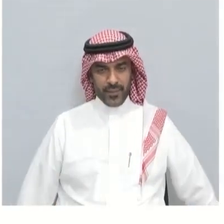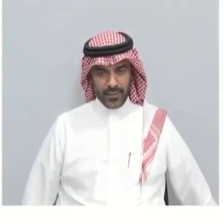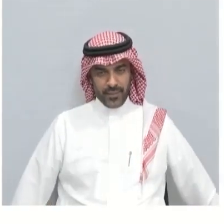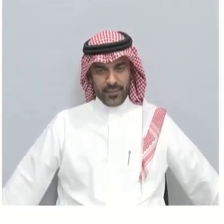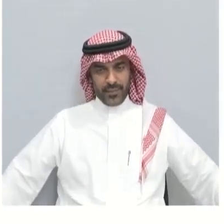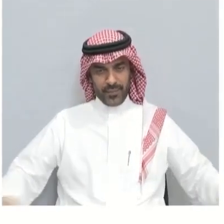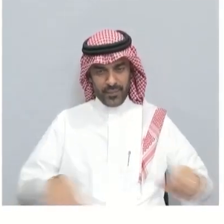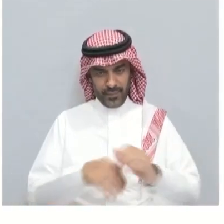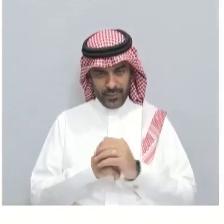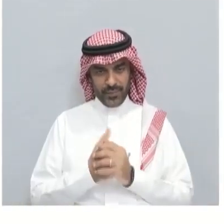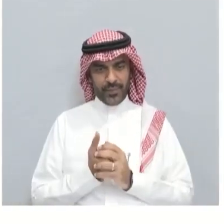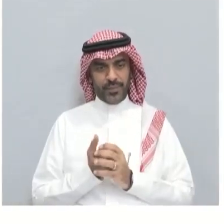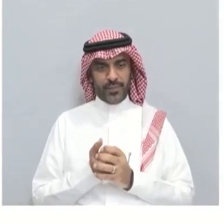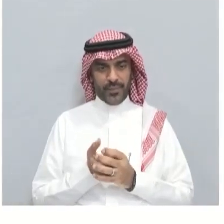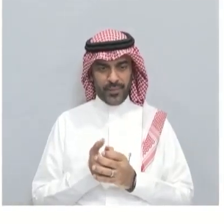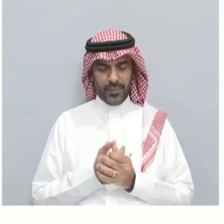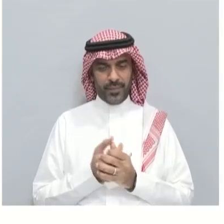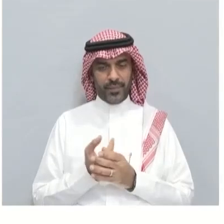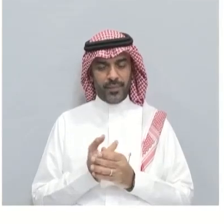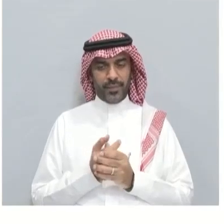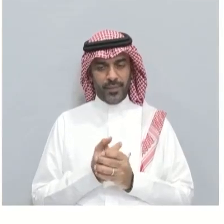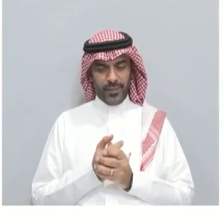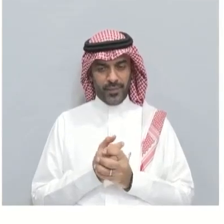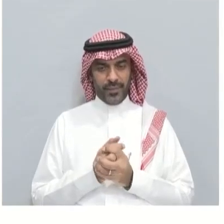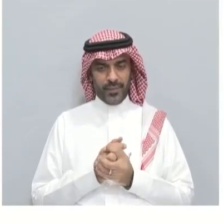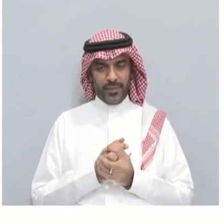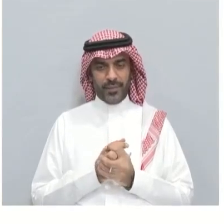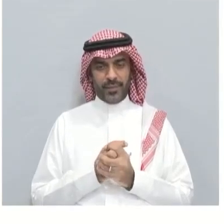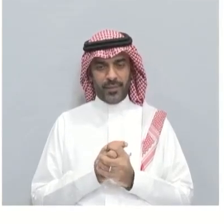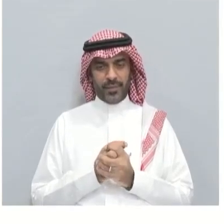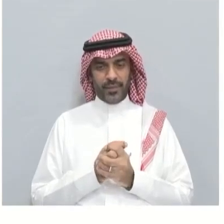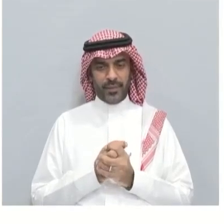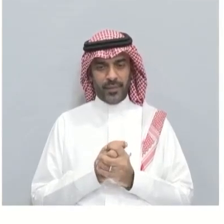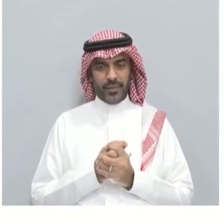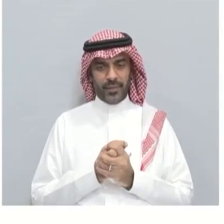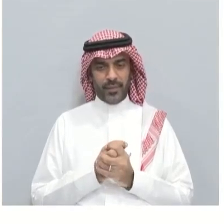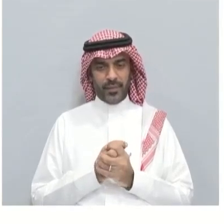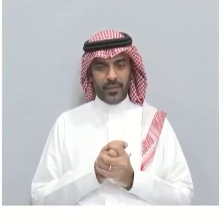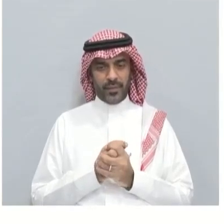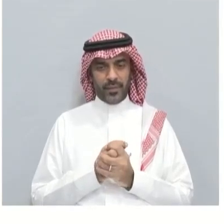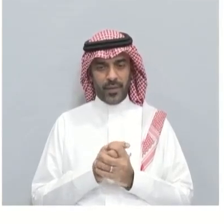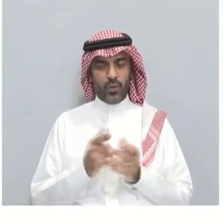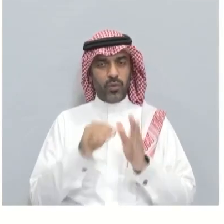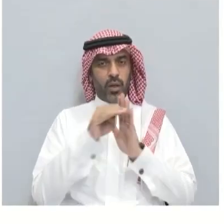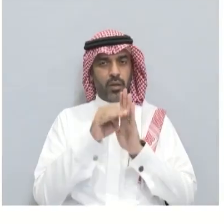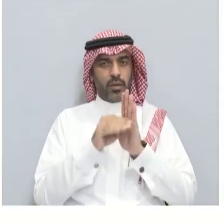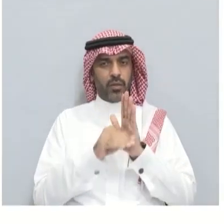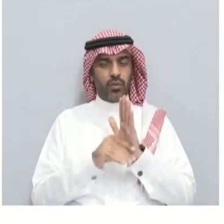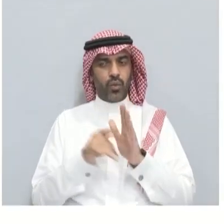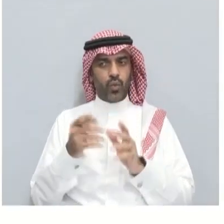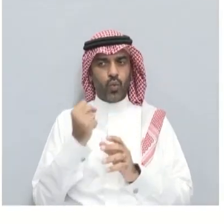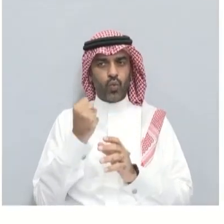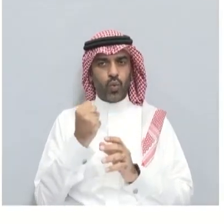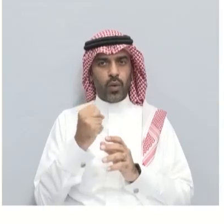حراره لان الضغط عندها ماذا اعلى فتنساب بماذا بسهوله ما هي العوامل تحدد شده الزلزال على